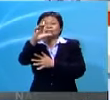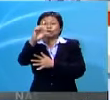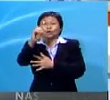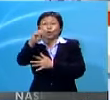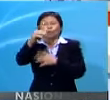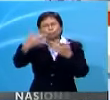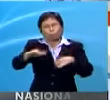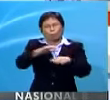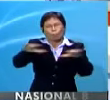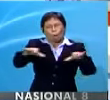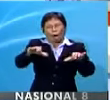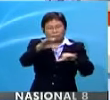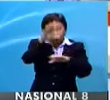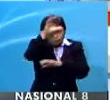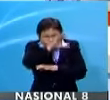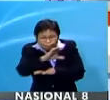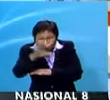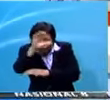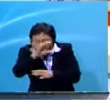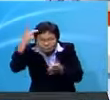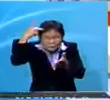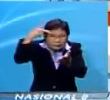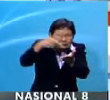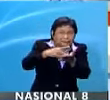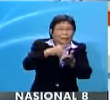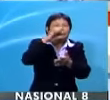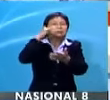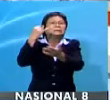melakukan operasi untuk mengesan penjenayah